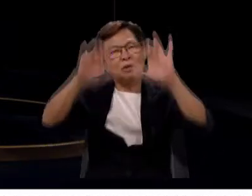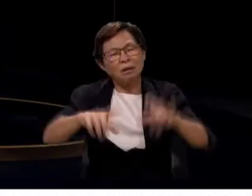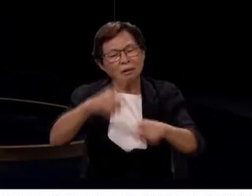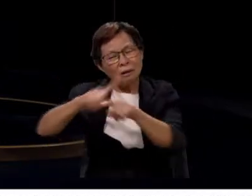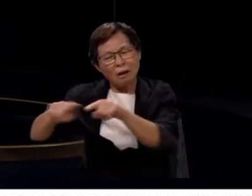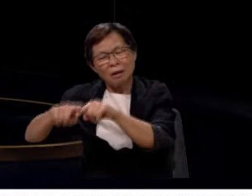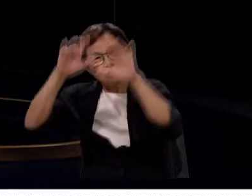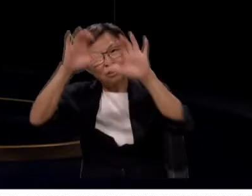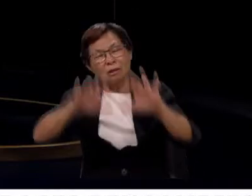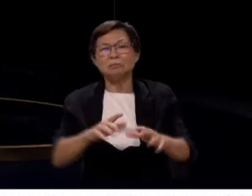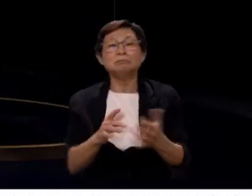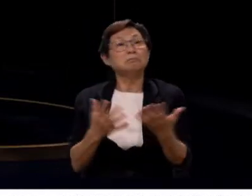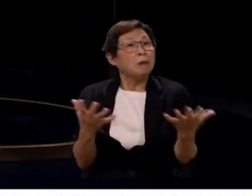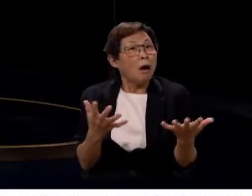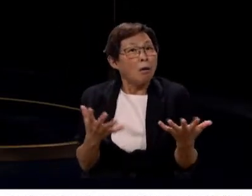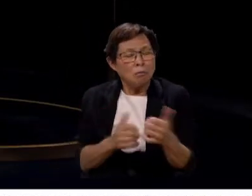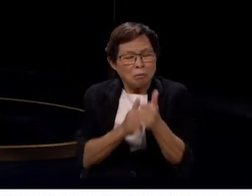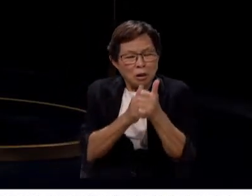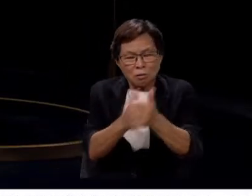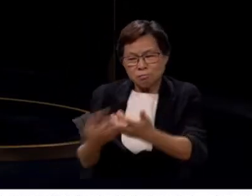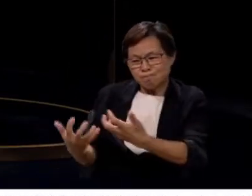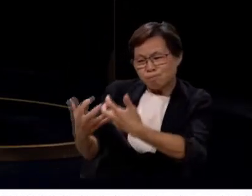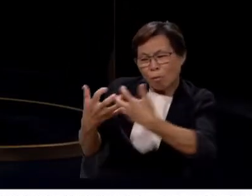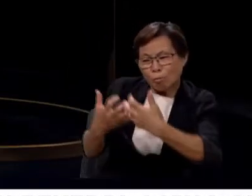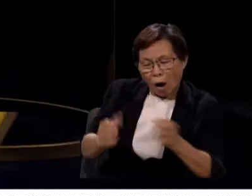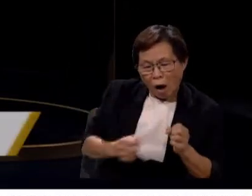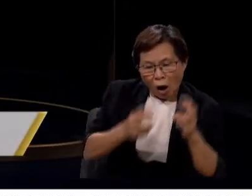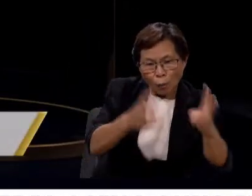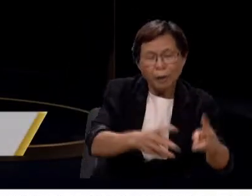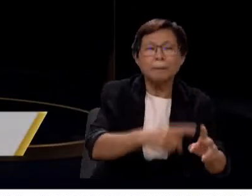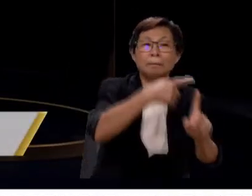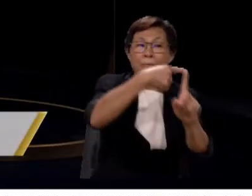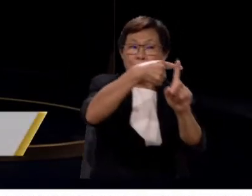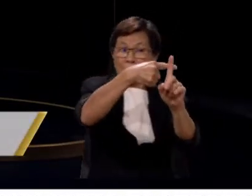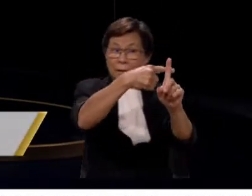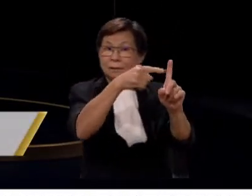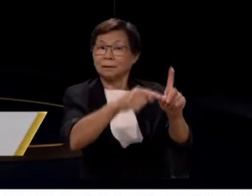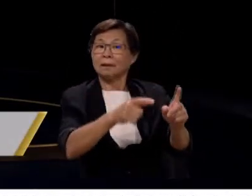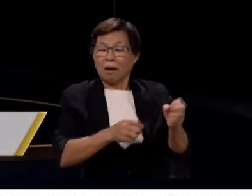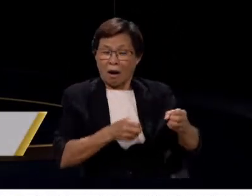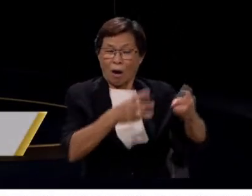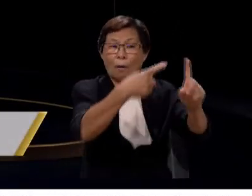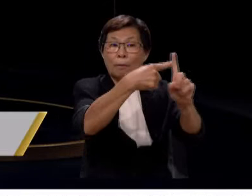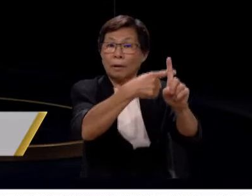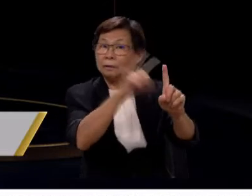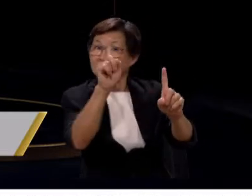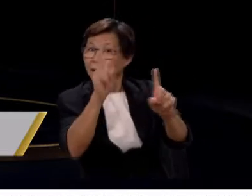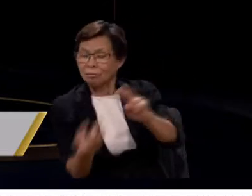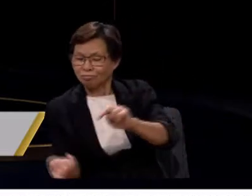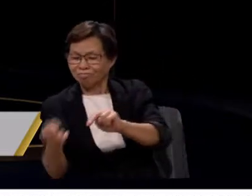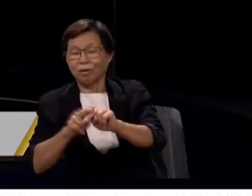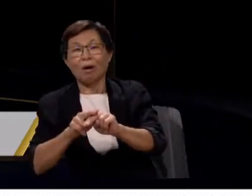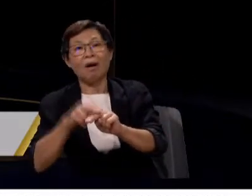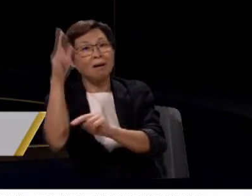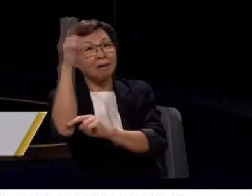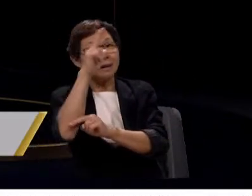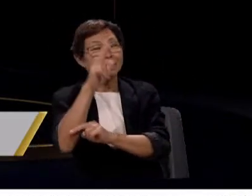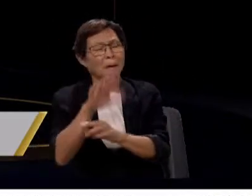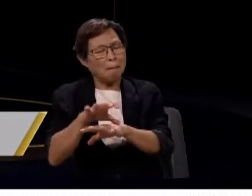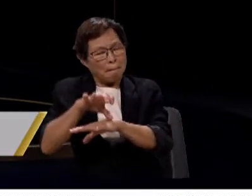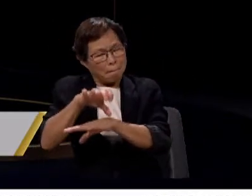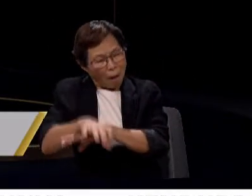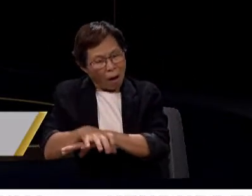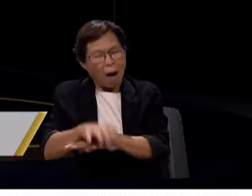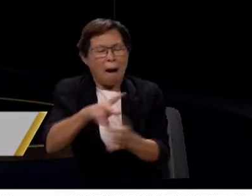mengikut kesesuaian hwe itu sendiri bisa kata plus bila kita katakan jangan lakukan naikkan kerajaan akan